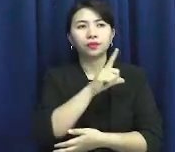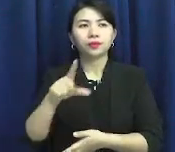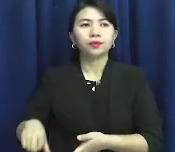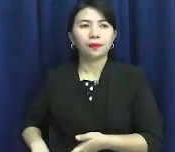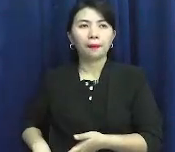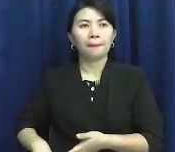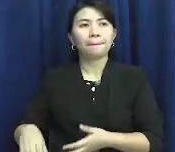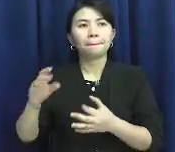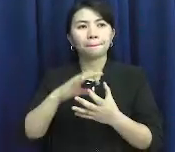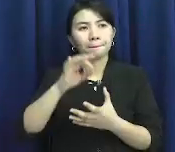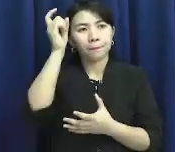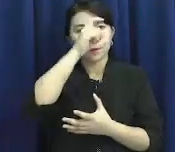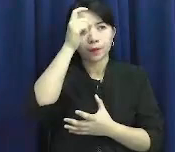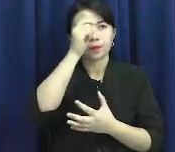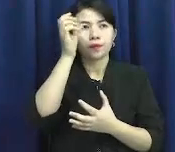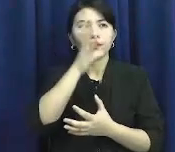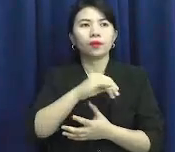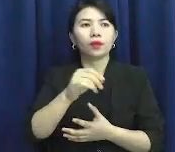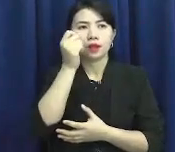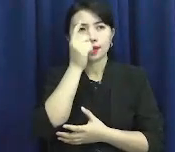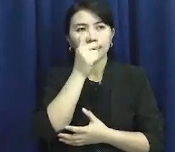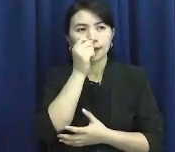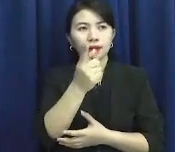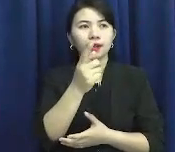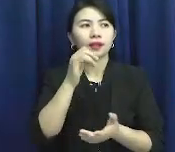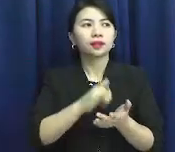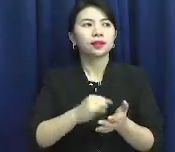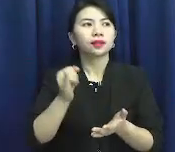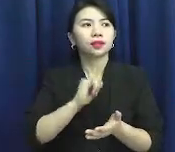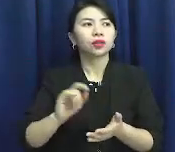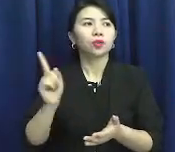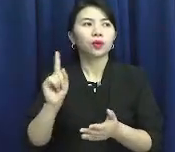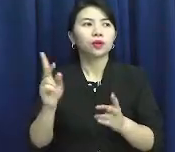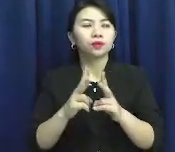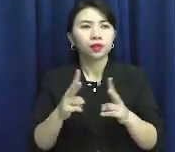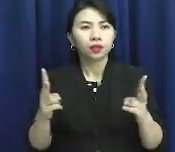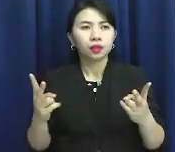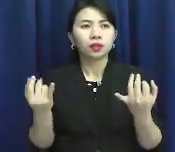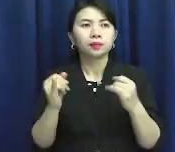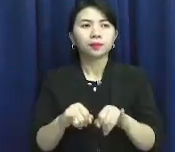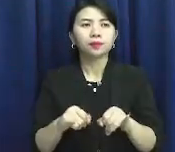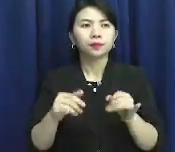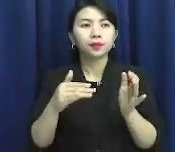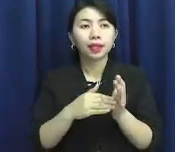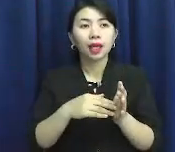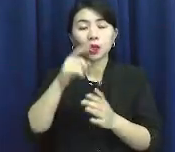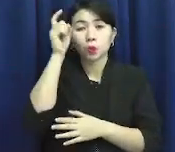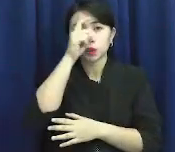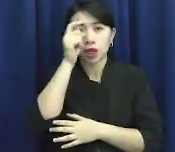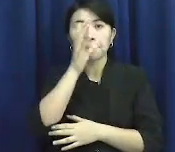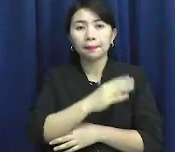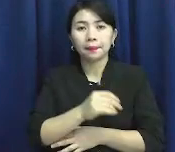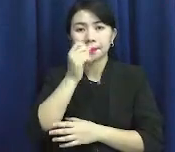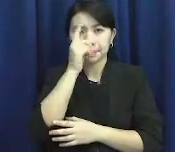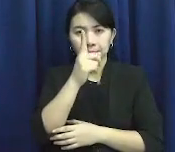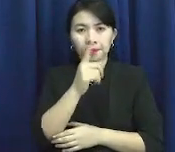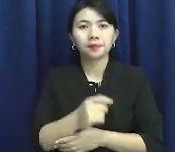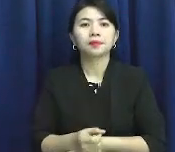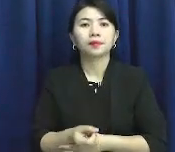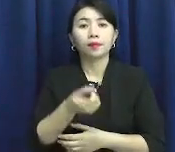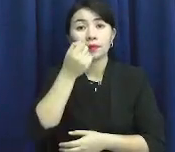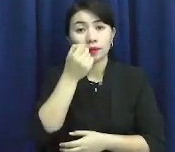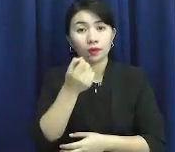Spirit of wisdom and understanding. Yan ang napaka-importante. Wisdom and understanding. Naalala nyo, sinabi ko sa